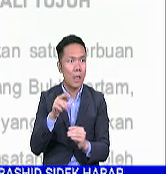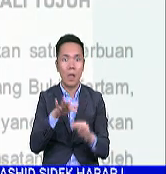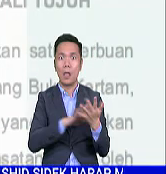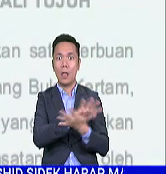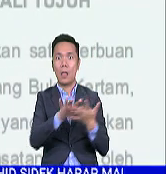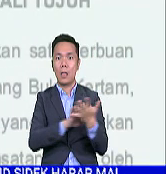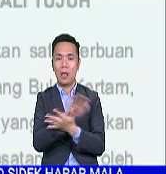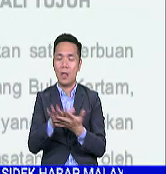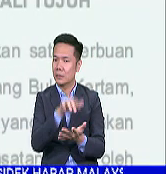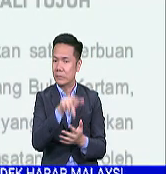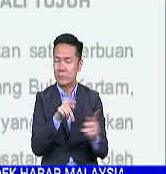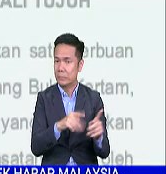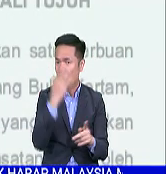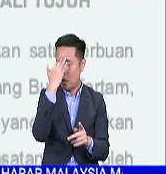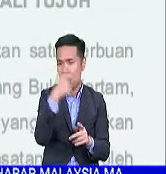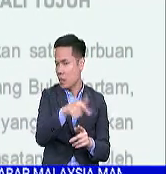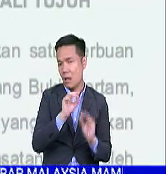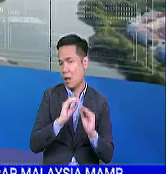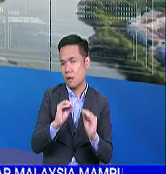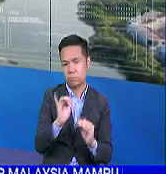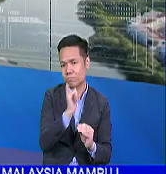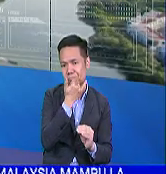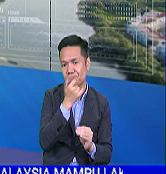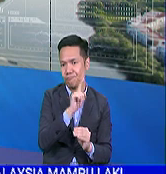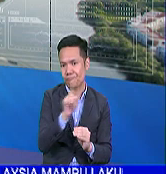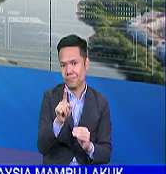ketidakharmonian dalam kalangan masyarakat setempat.